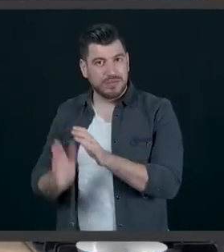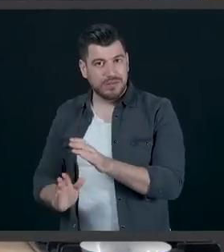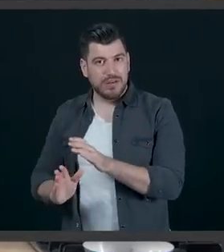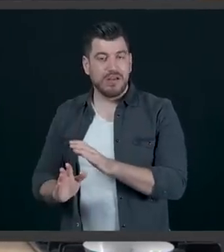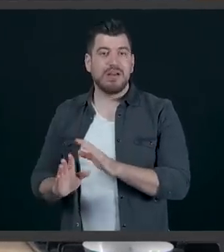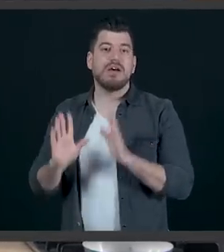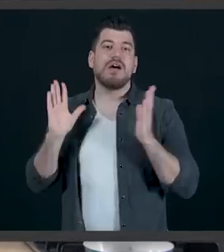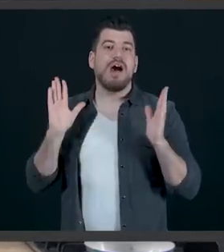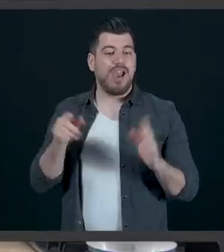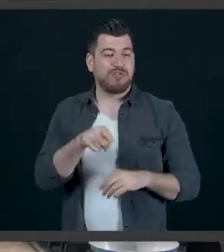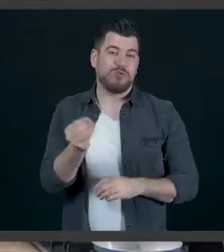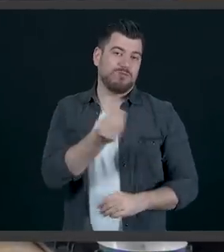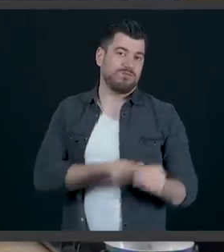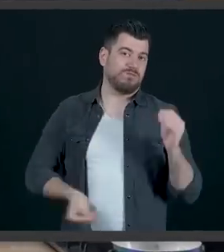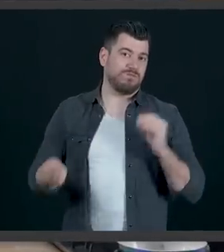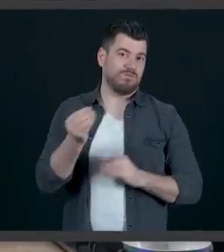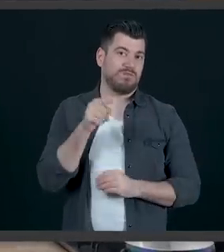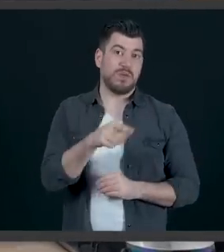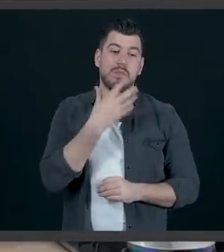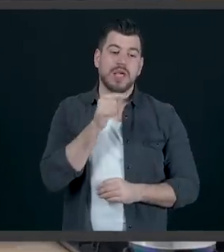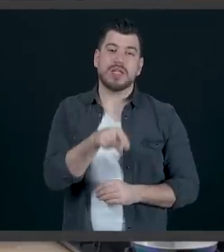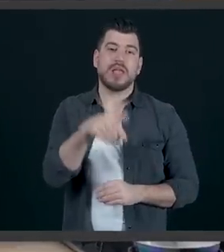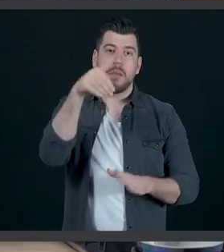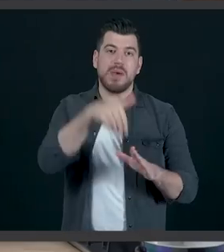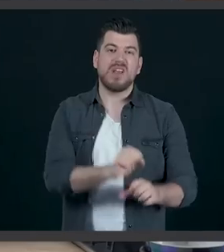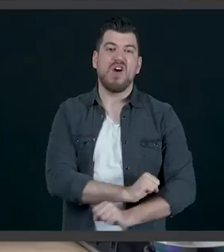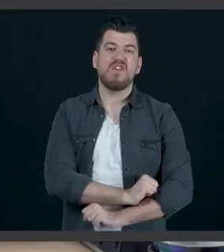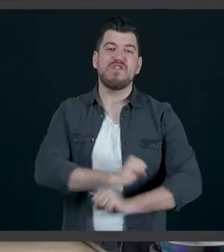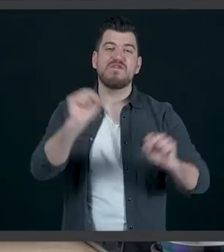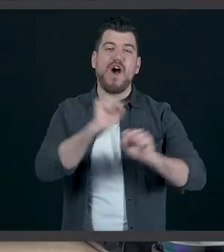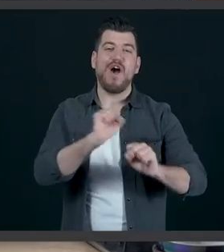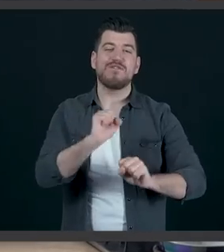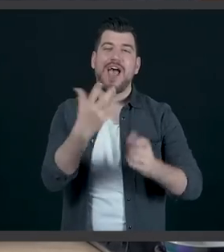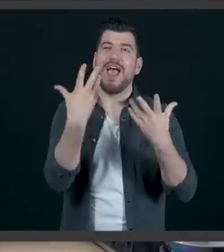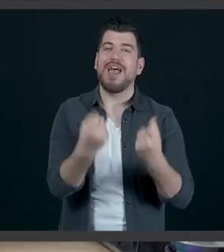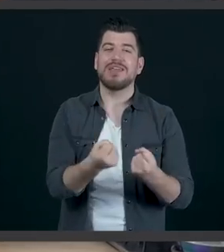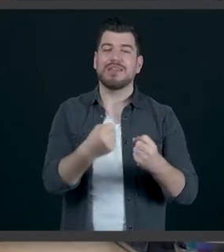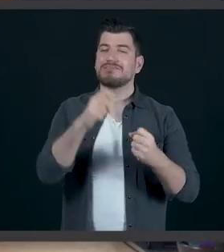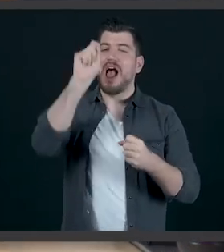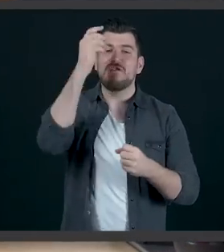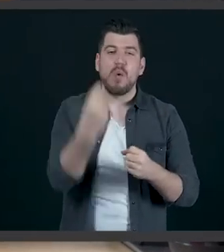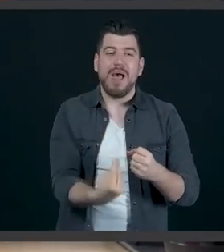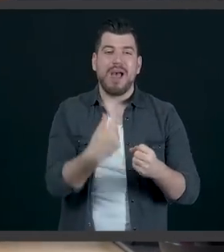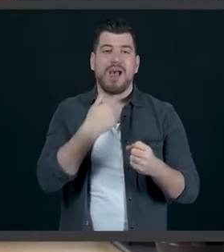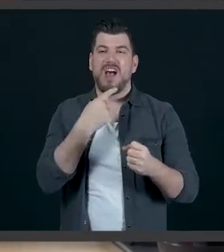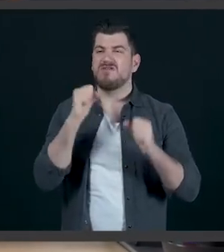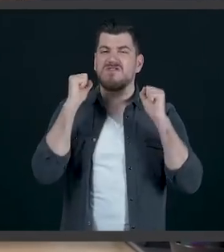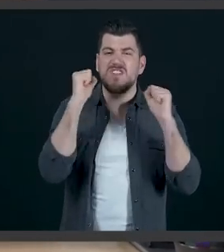είναι αστείο να το φτιάξουμε. Αυτό είναι μία βόμβα θρεπτικών στοιχείων. Έχει πάρα πολλές